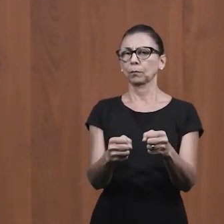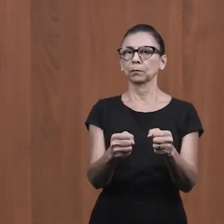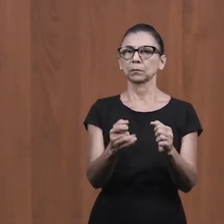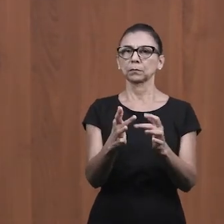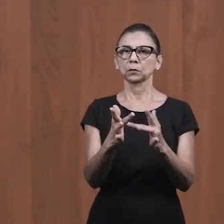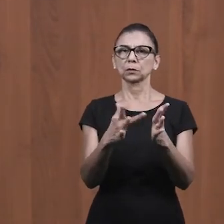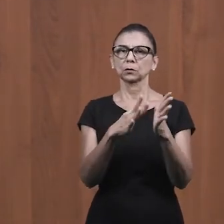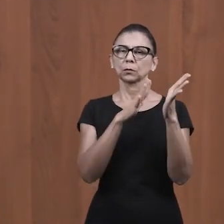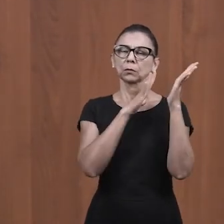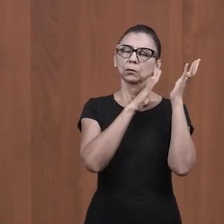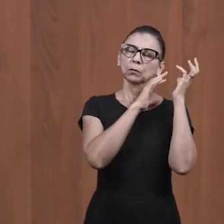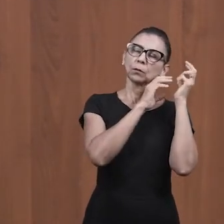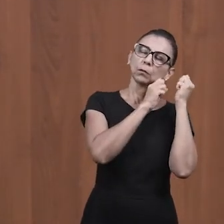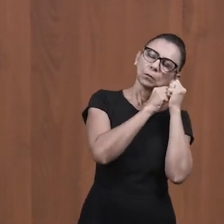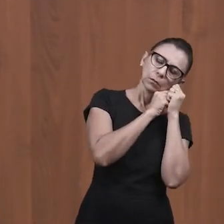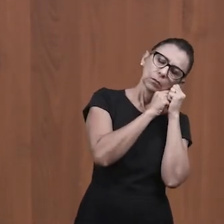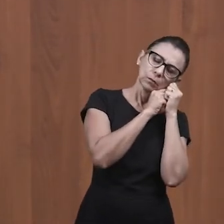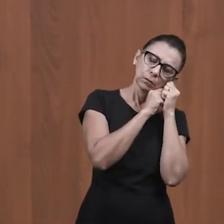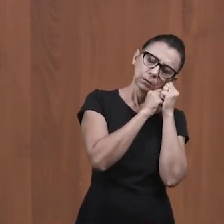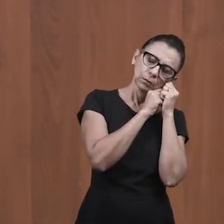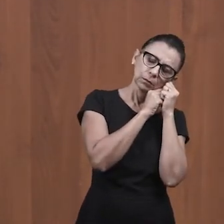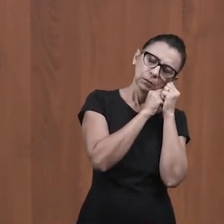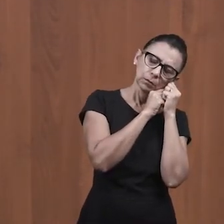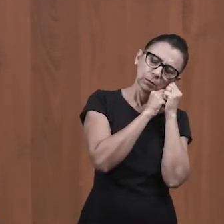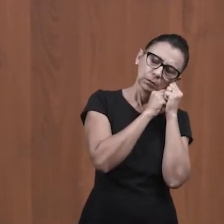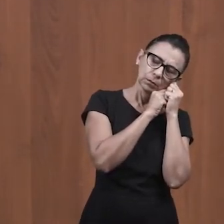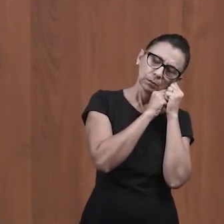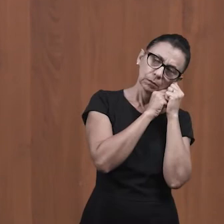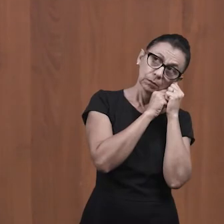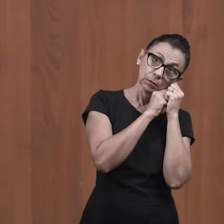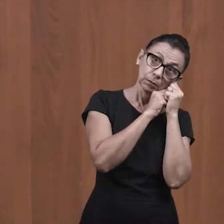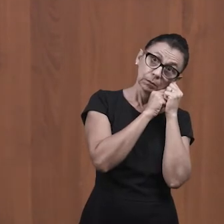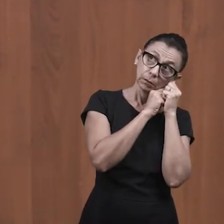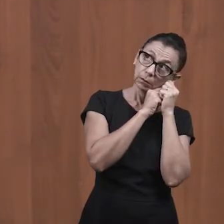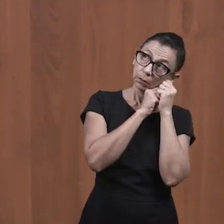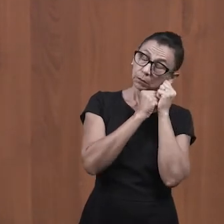Jésus, il s'est endormi. Soudain,